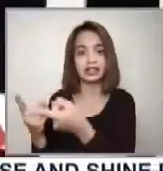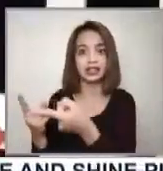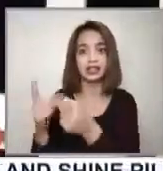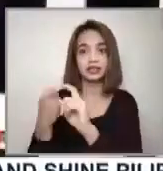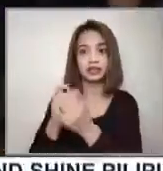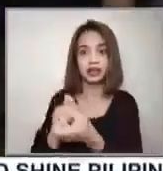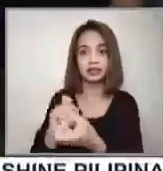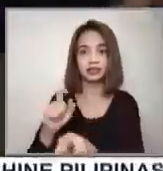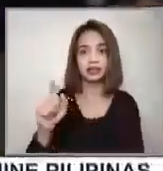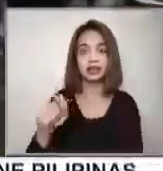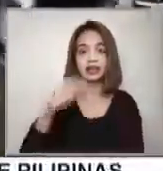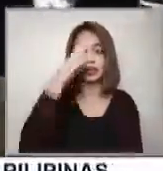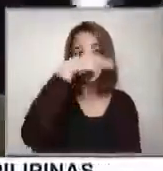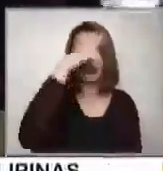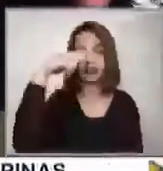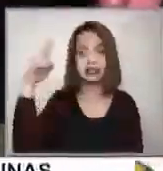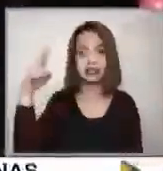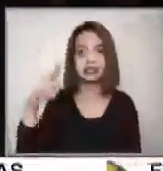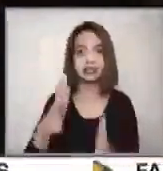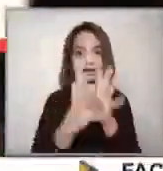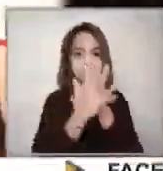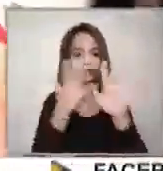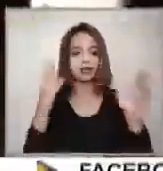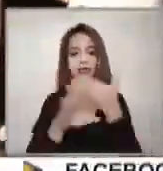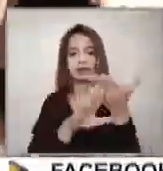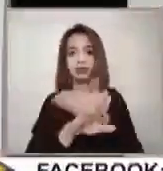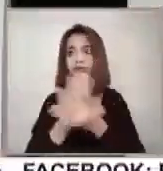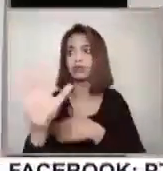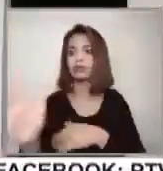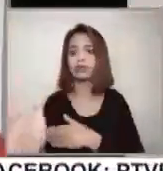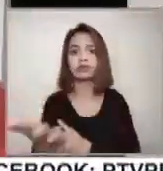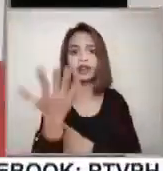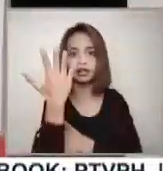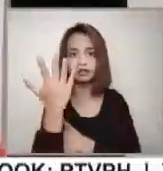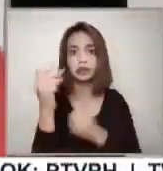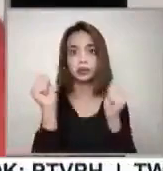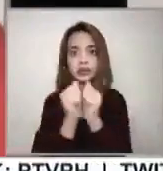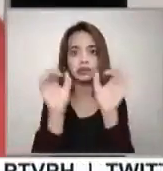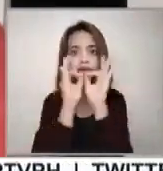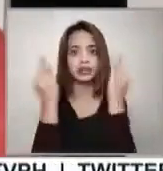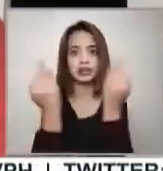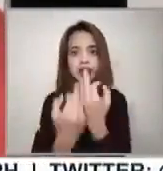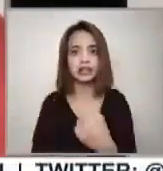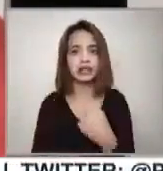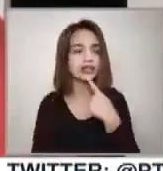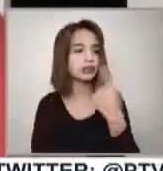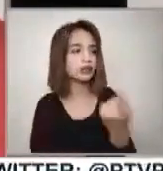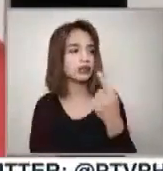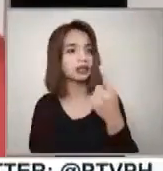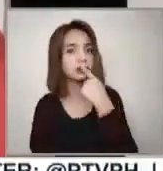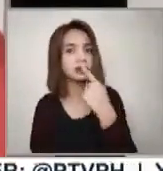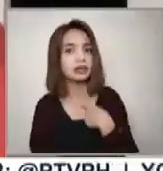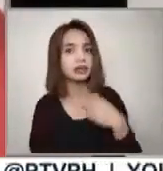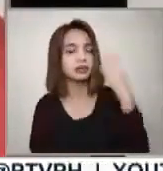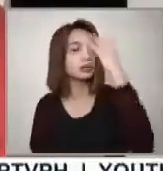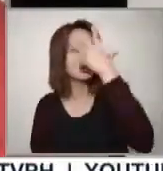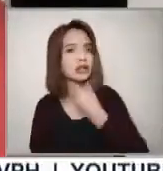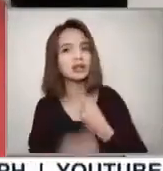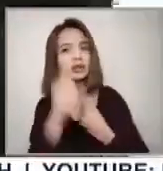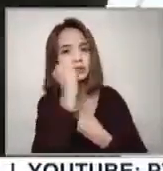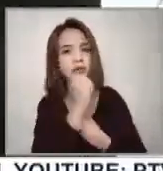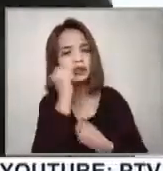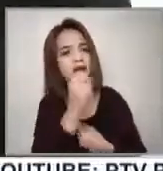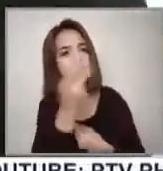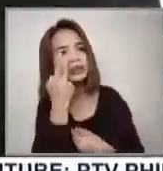Taytay Rizal. Pumila na bago mag-alas 5 ng umaga kasama ang pamilya. Sa amin kasi makapasyal kasi maganda na. Nakikita namin lagi sa TV, kaya